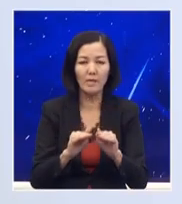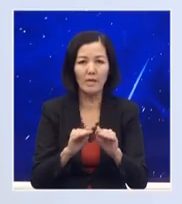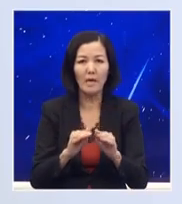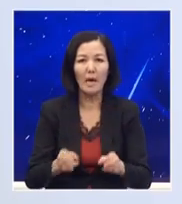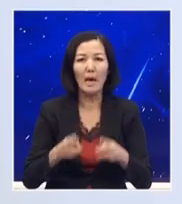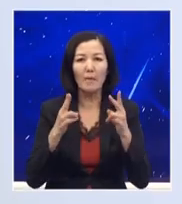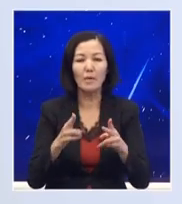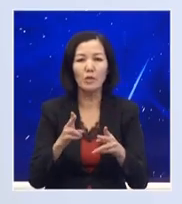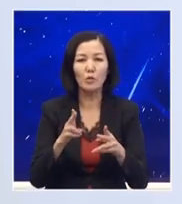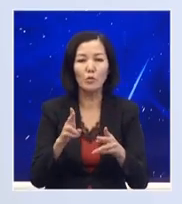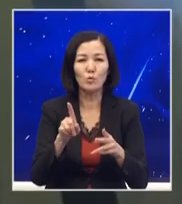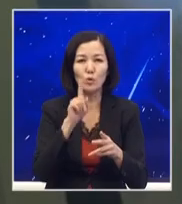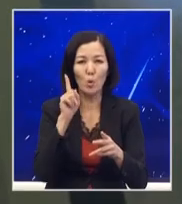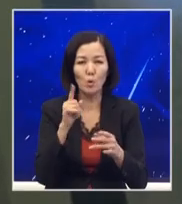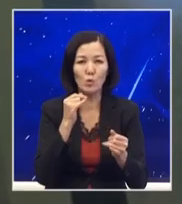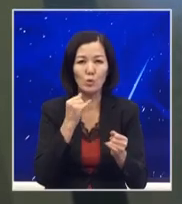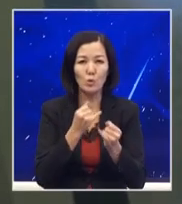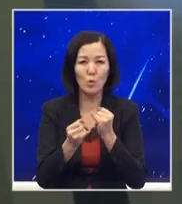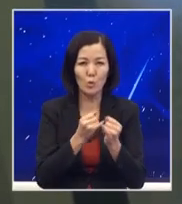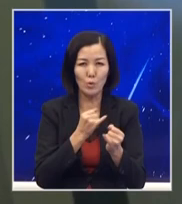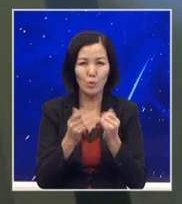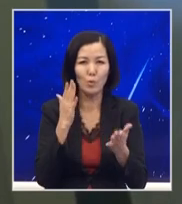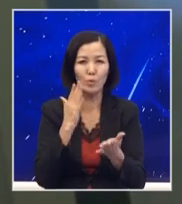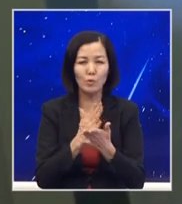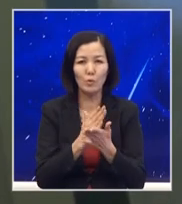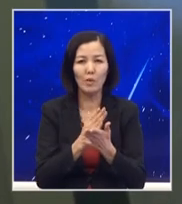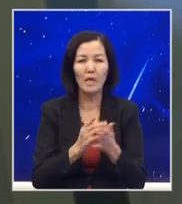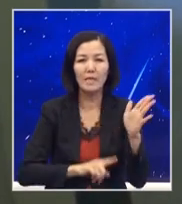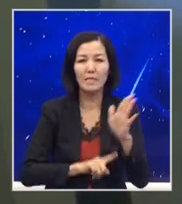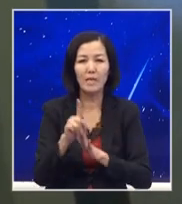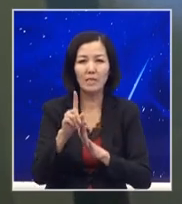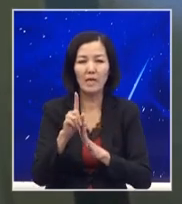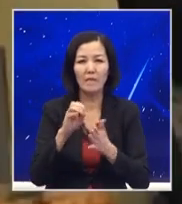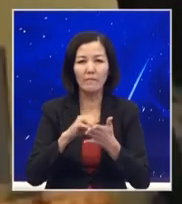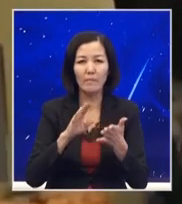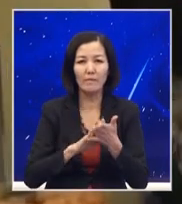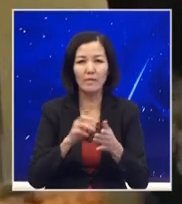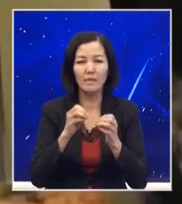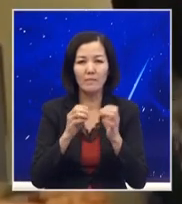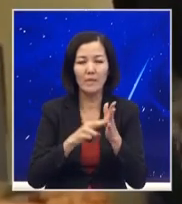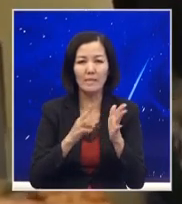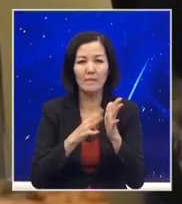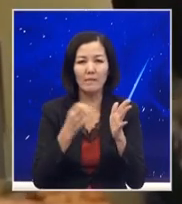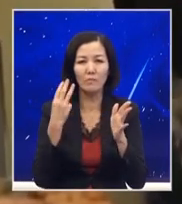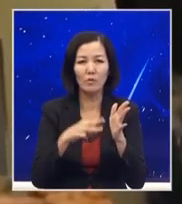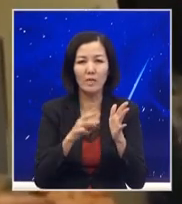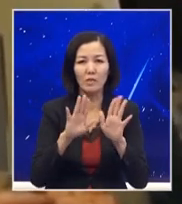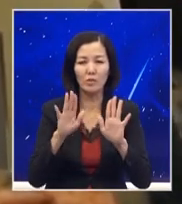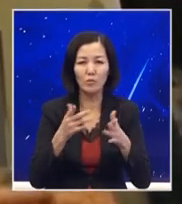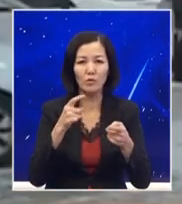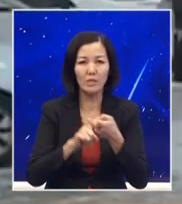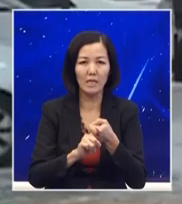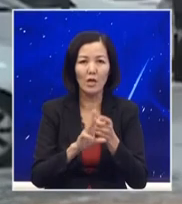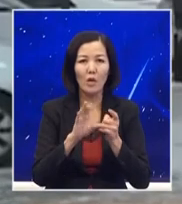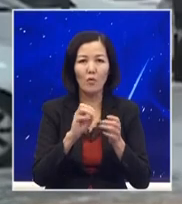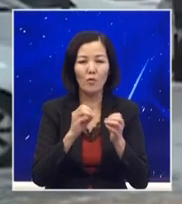менее опасную желтую. В целом в регионе с начала пандемии подтверждено 17 830 случаев